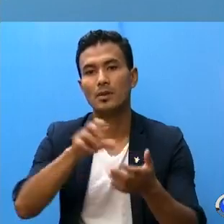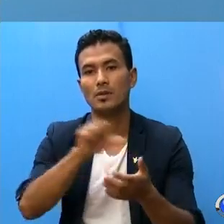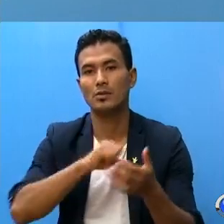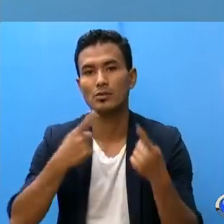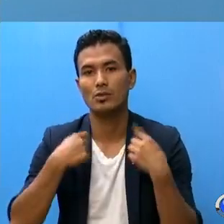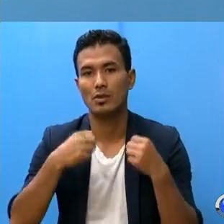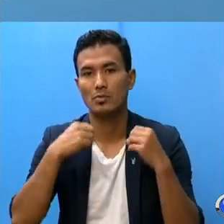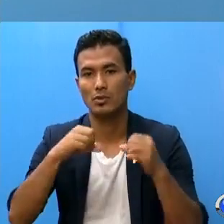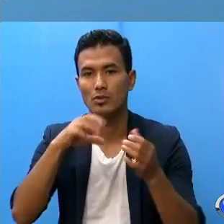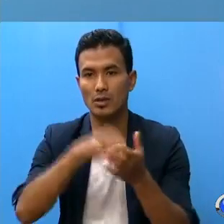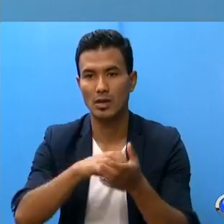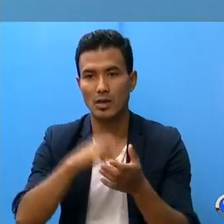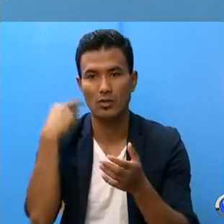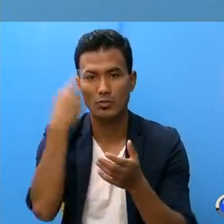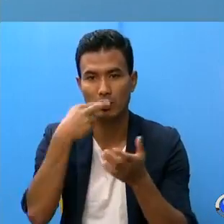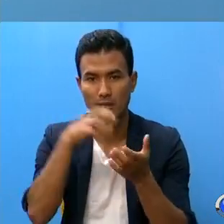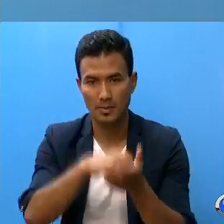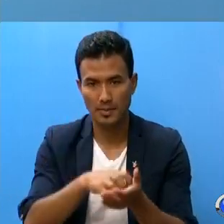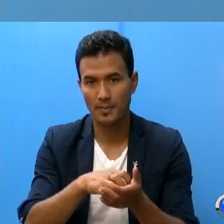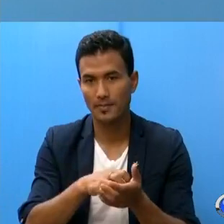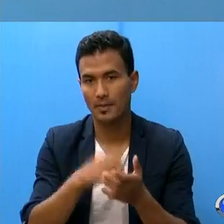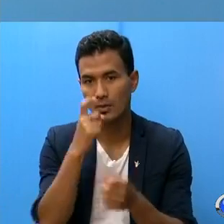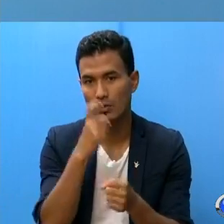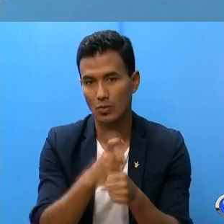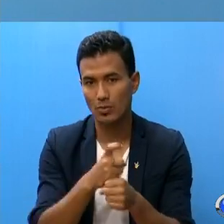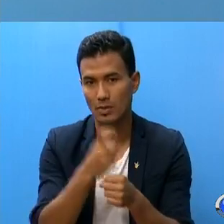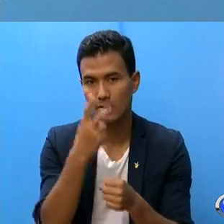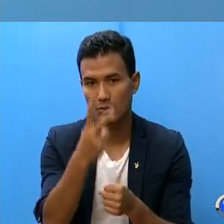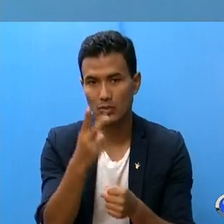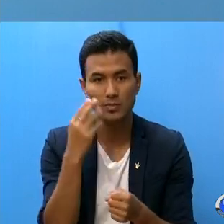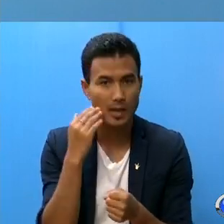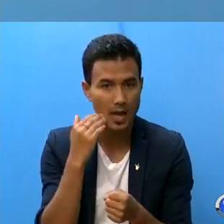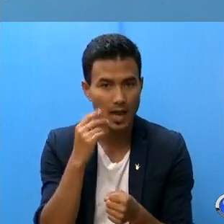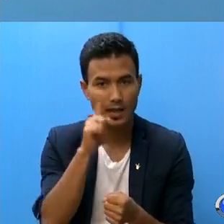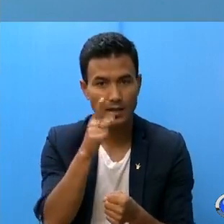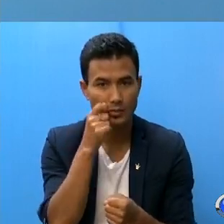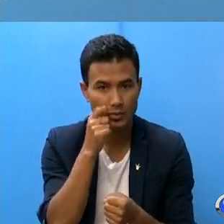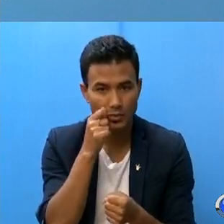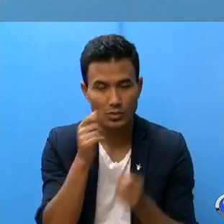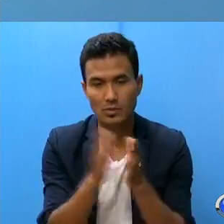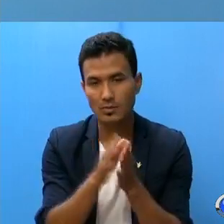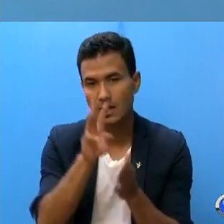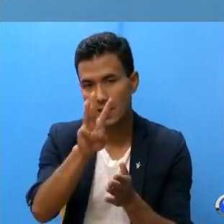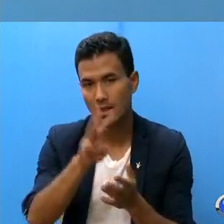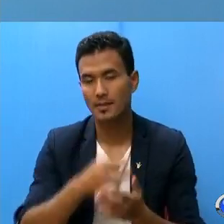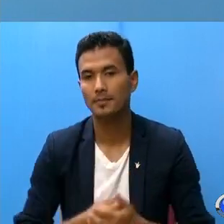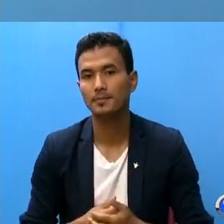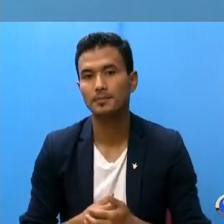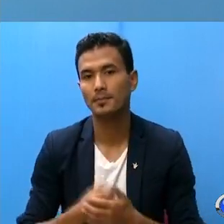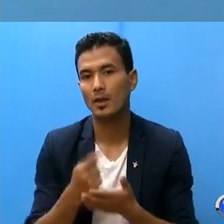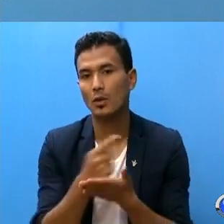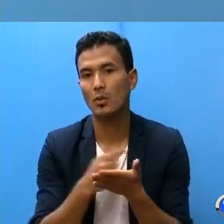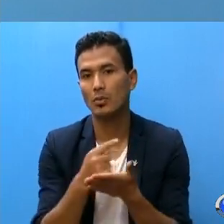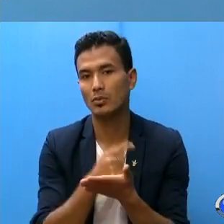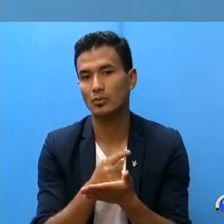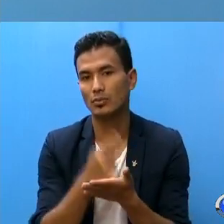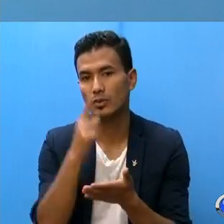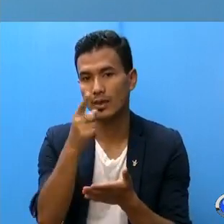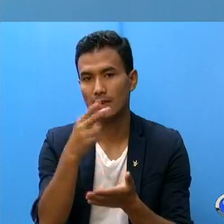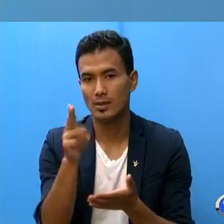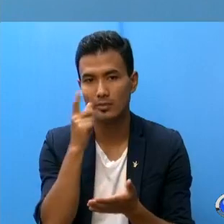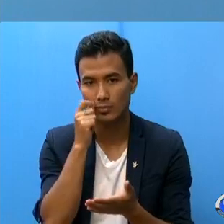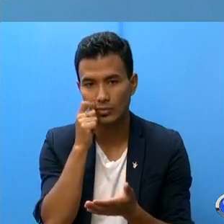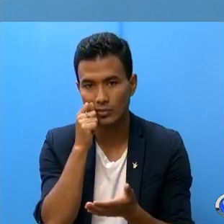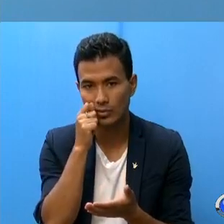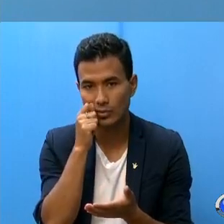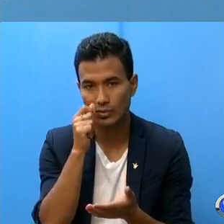जनोस्वास्त पर्योकसला रुपन देही मा, गुलमी का दुई महिला एक पुरुष गरी तीन जना, कपिल वस्तु का एक जना